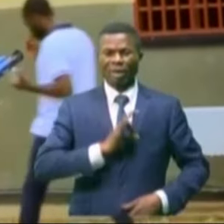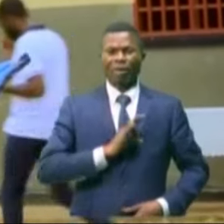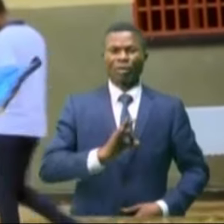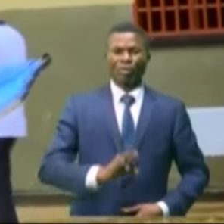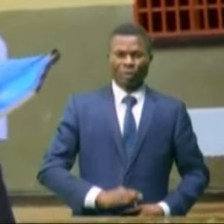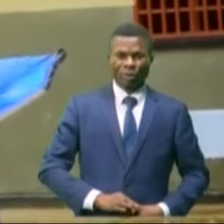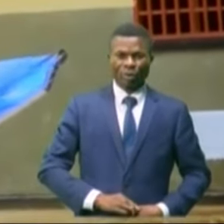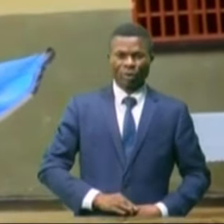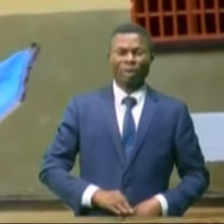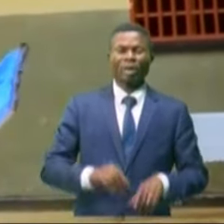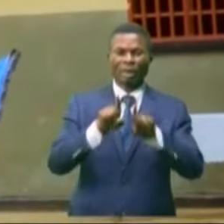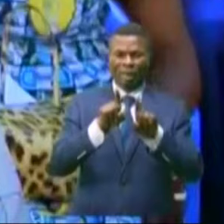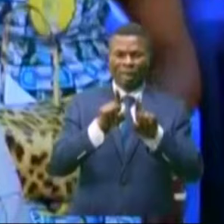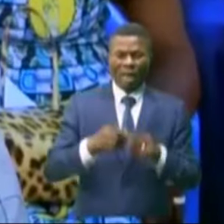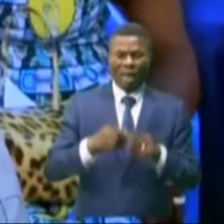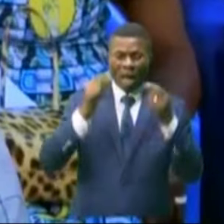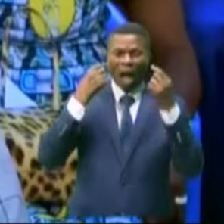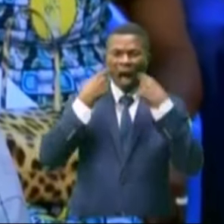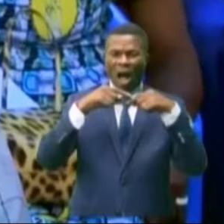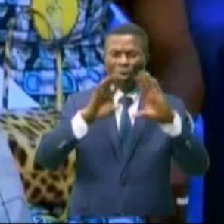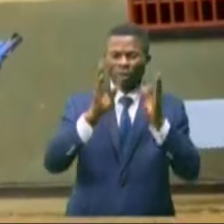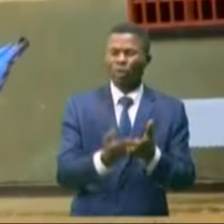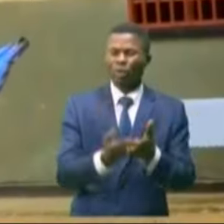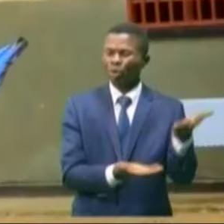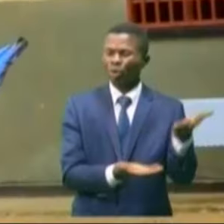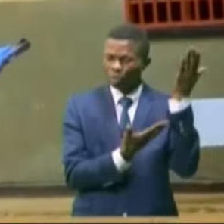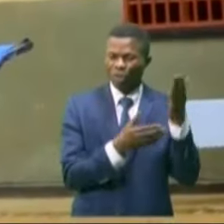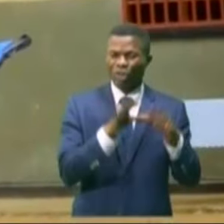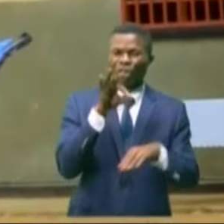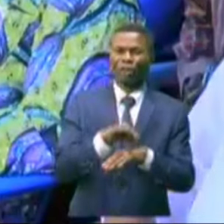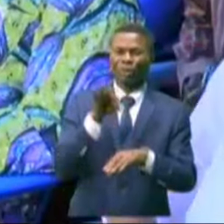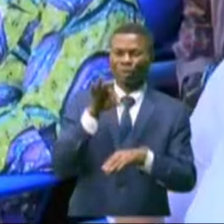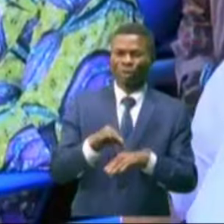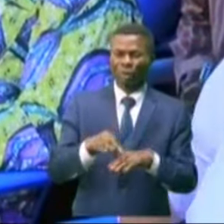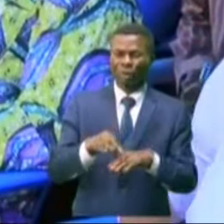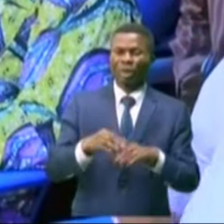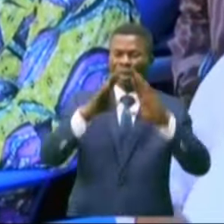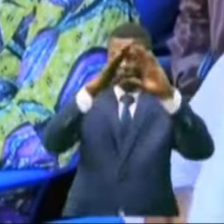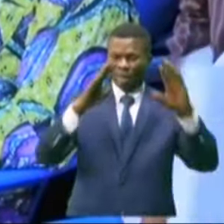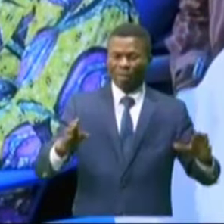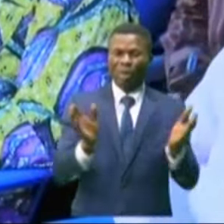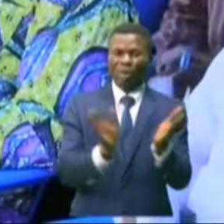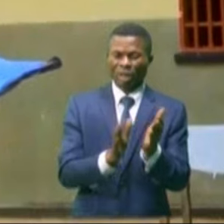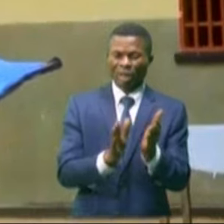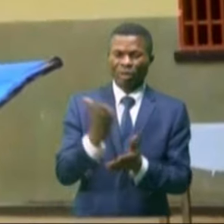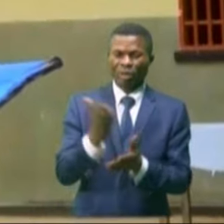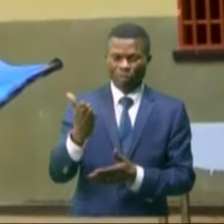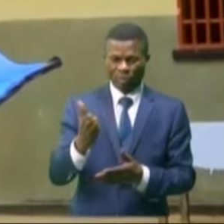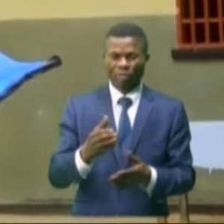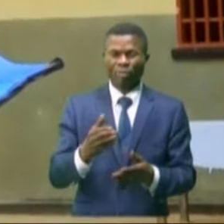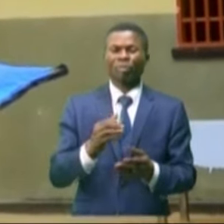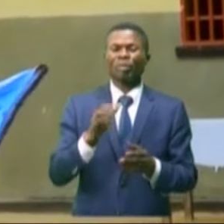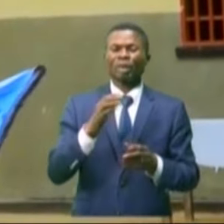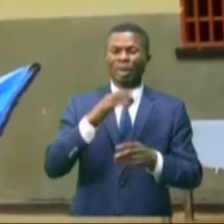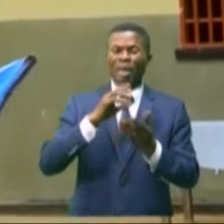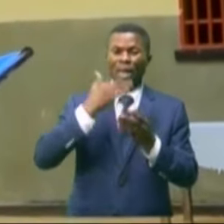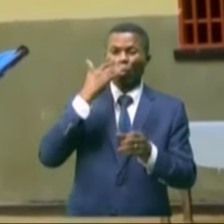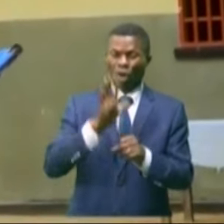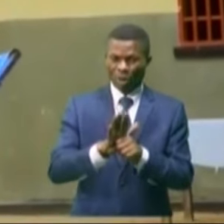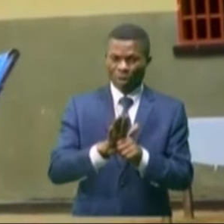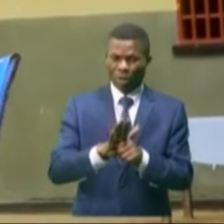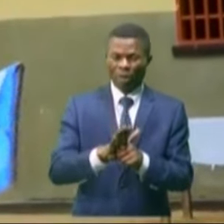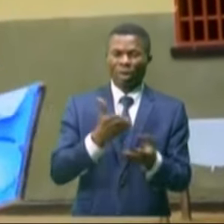et n'a pas manqué de rappeler l'importance et l'opportunité de tous ces ouvrages. Ces réalisations sont venues répondre au